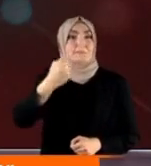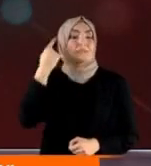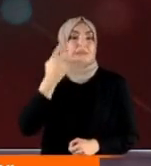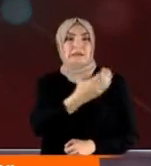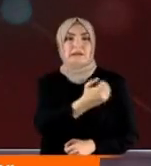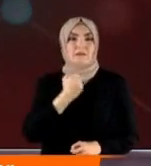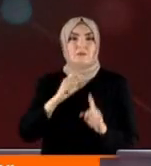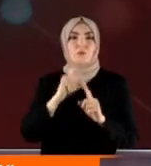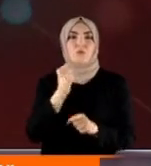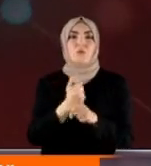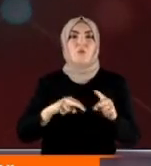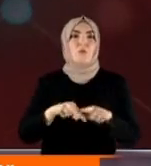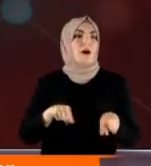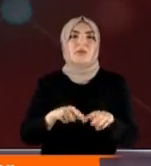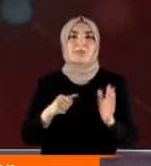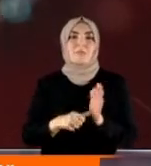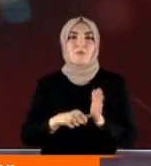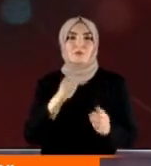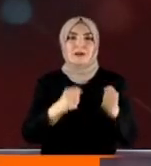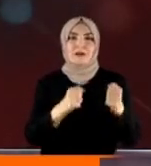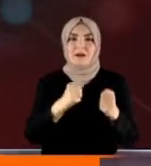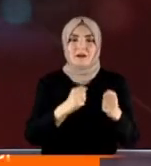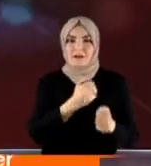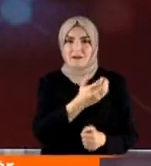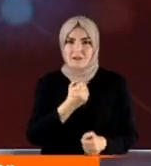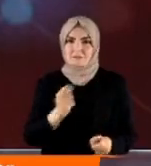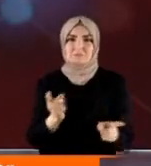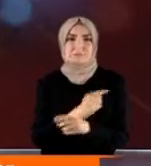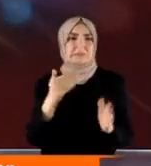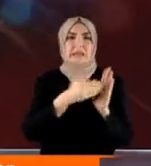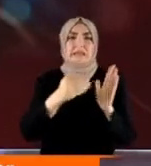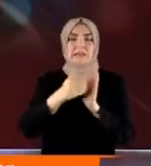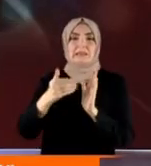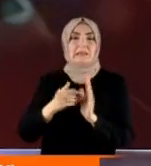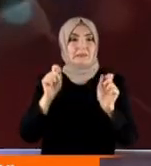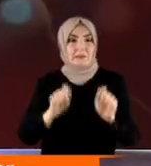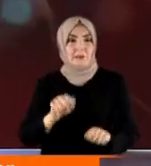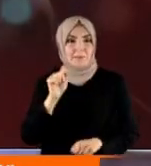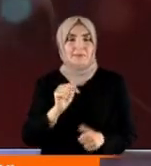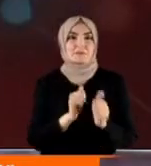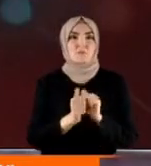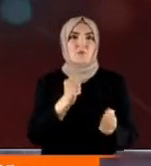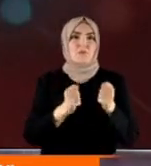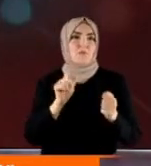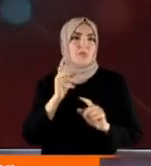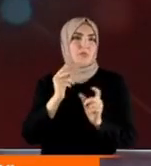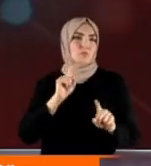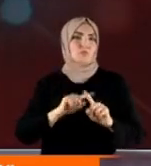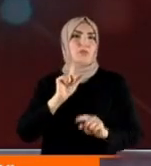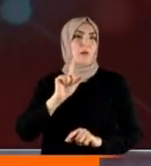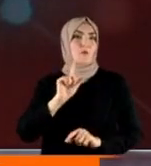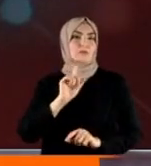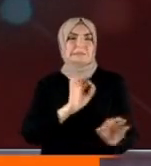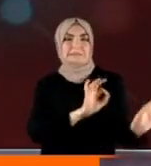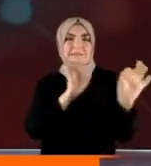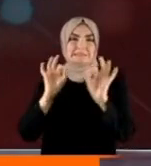binlerce lira harcayıp dikkat çekici özellikler ekletti. Spor otomobil tasarımıyla bilinen Lamborghini'den etkilenen genç aracına